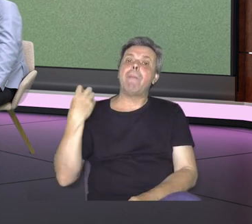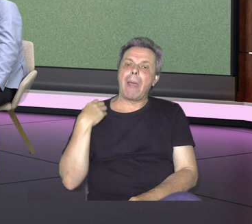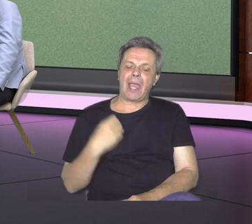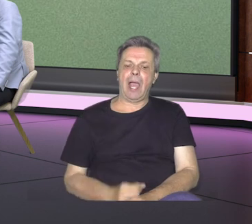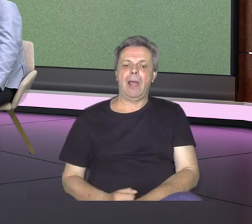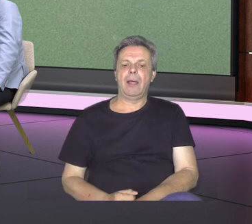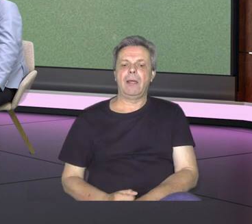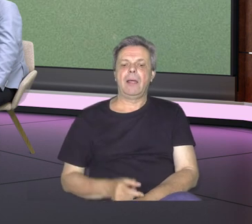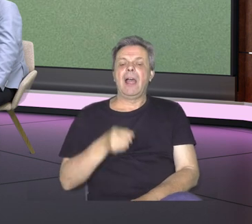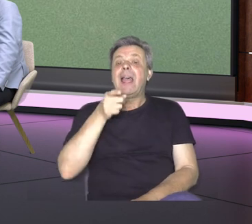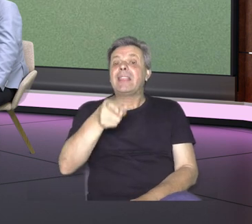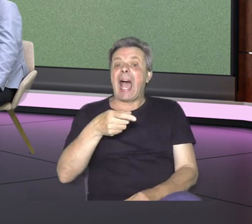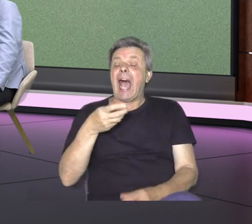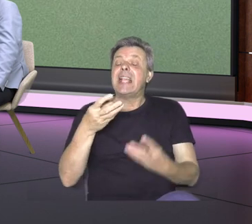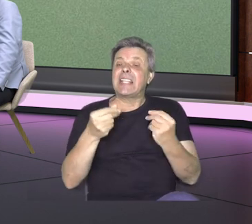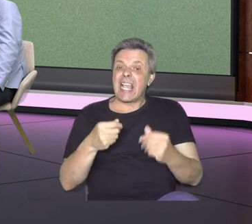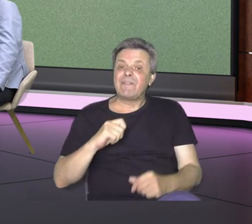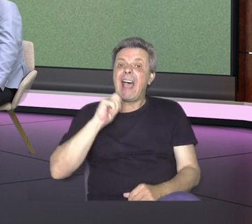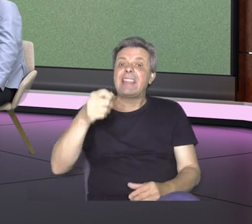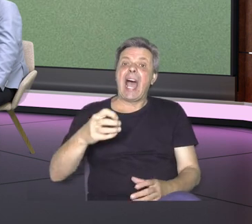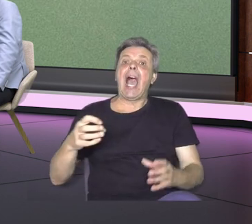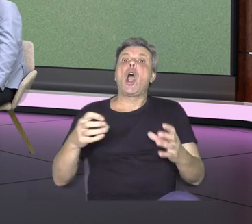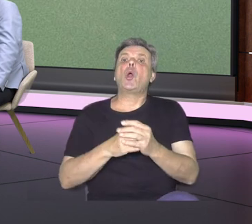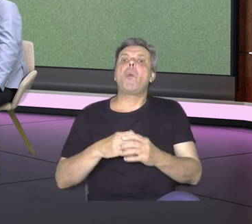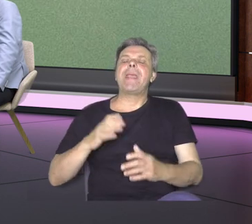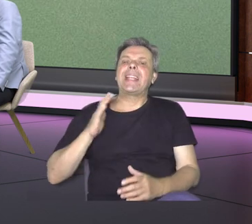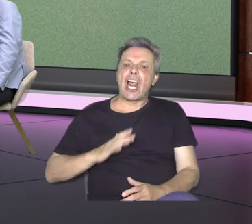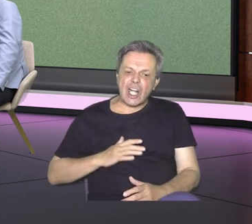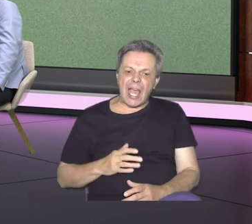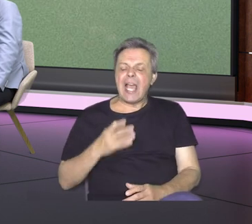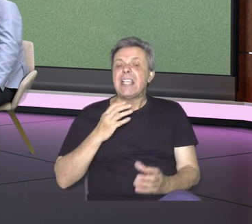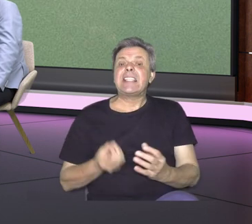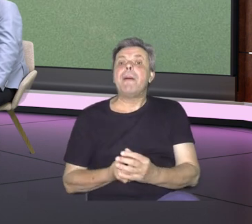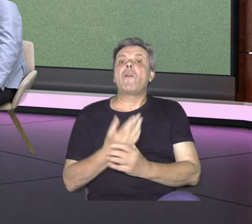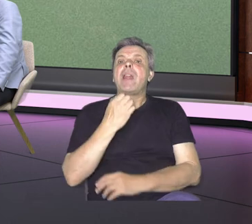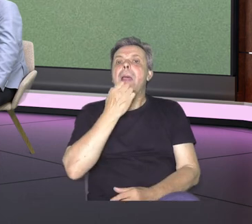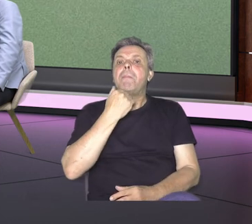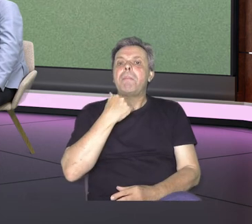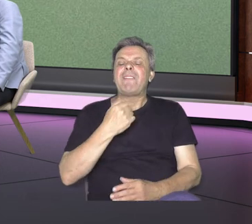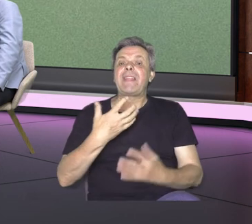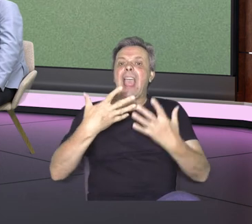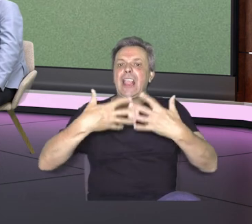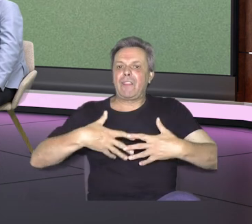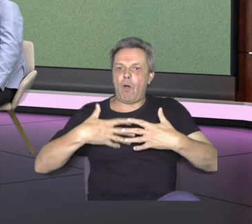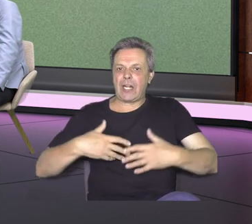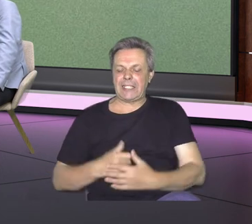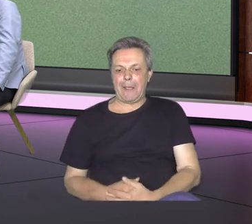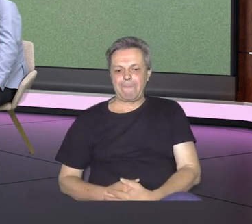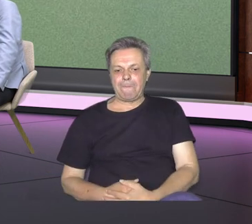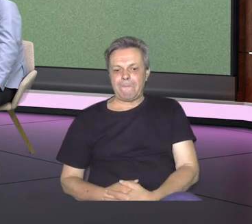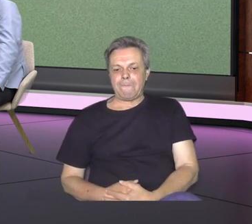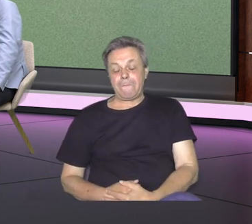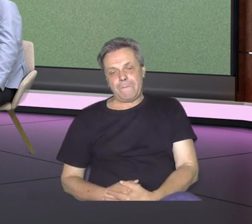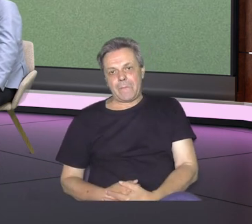banka ta oročena sredstva dade grupi građana za formiranje privatne tvornice.